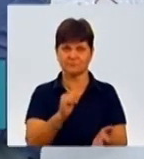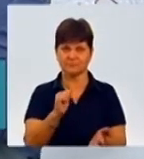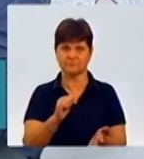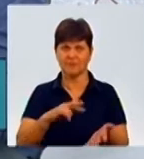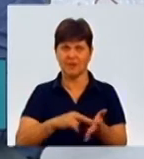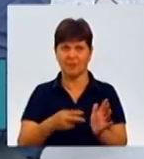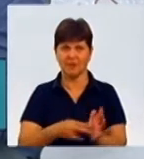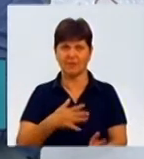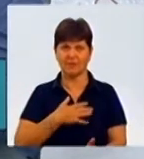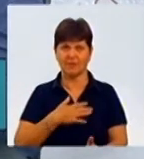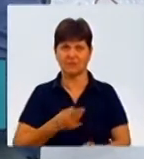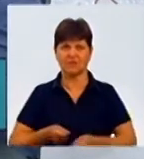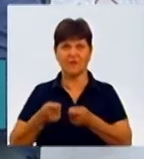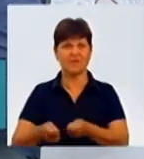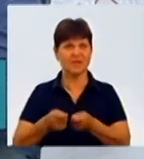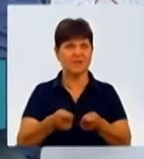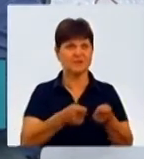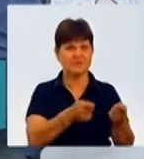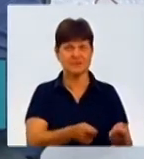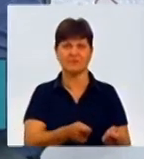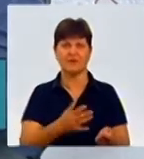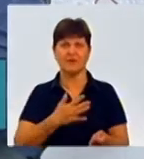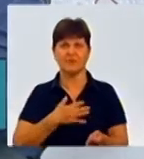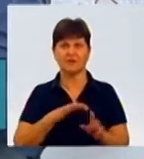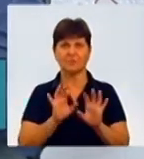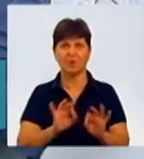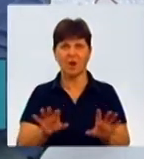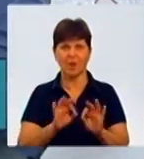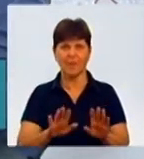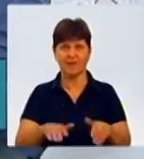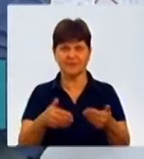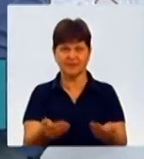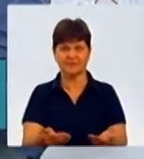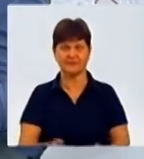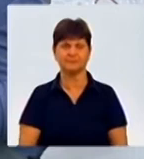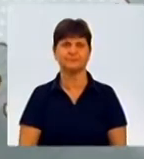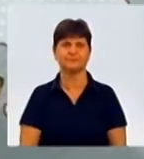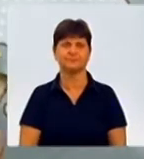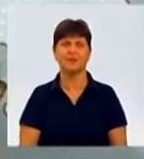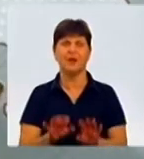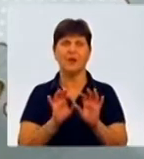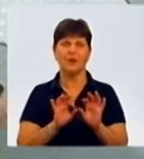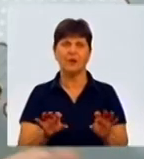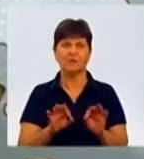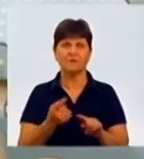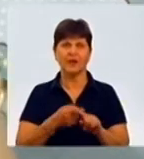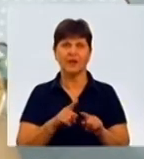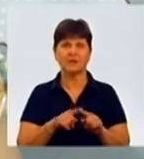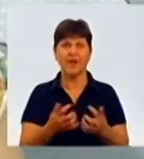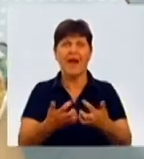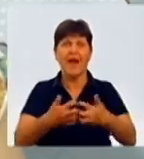наших виїздів, з нашими рекомендаціями і так далі. Розкажіть, власне, про цей пересувний апарат,